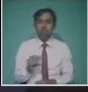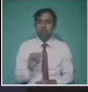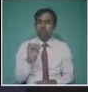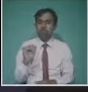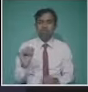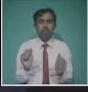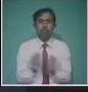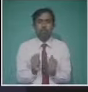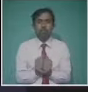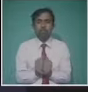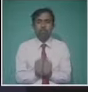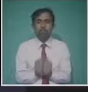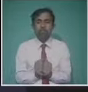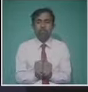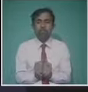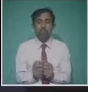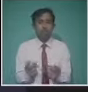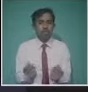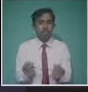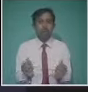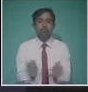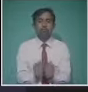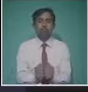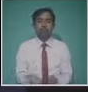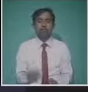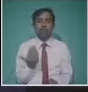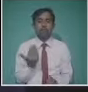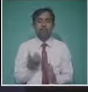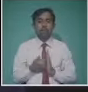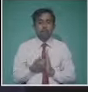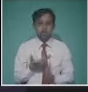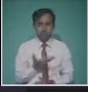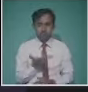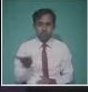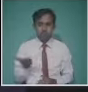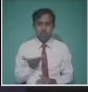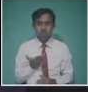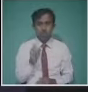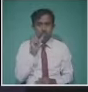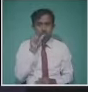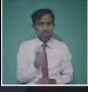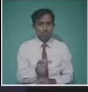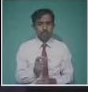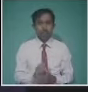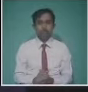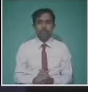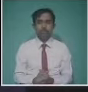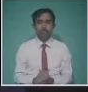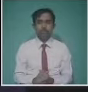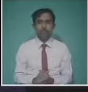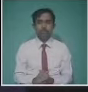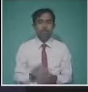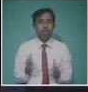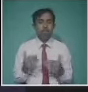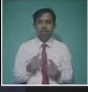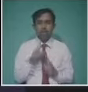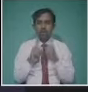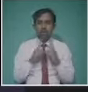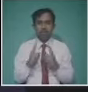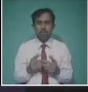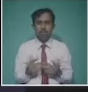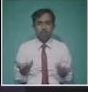අසාධාරණ වෙනුවෙන් ඉතාම ඉක්මන් ක්‍රියාමාර්ගයක් ගන්න මේ උත්තරීතර සභාවේ අවධානය යොමු කරන්න කියලා මම ඊට වඩා ඒ කරුණ ගැන